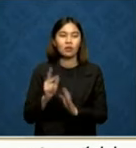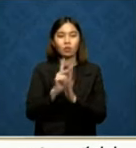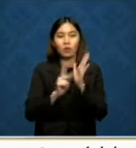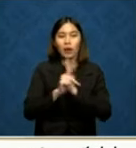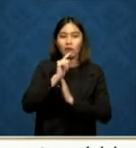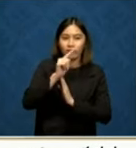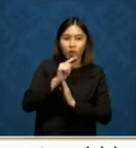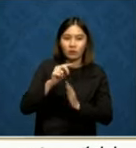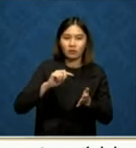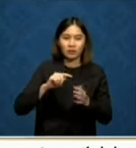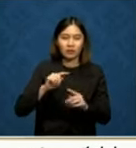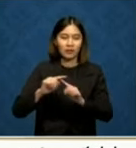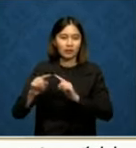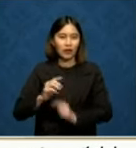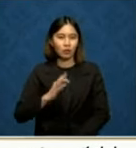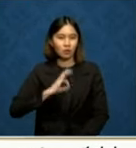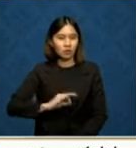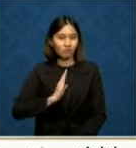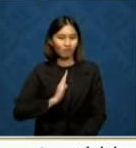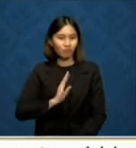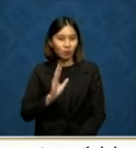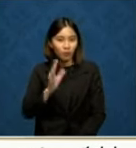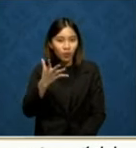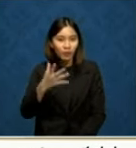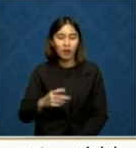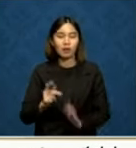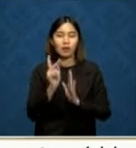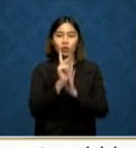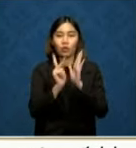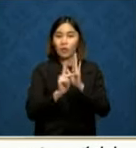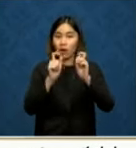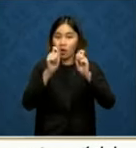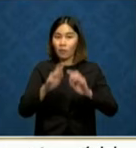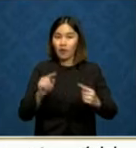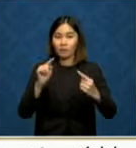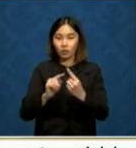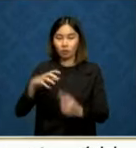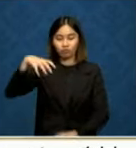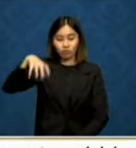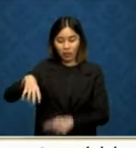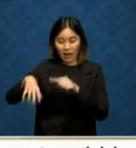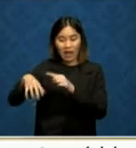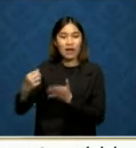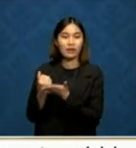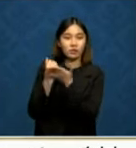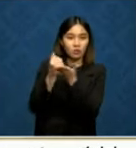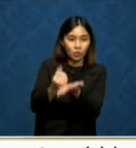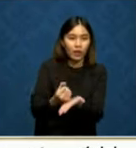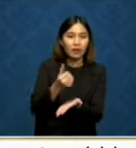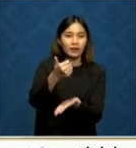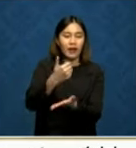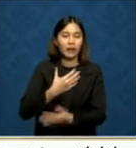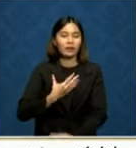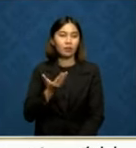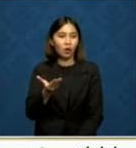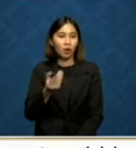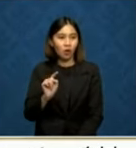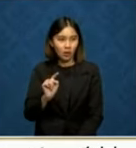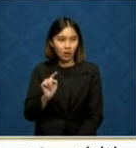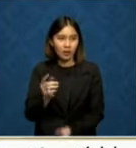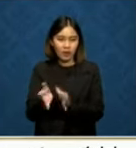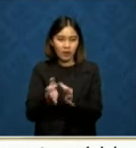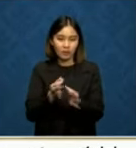ารคดี ที่ไมได้รความเป็ทำกฤมายออก แบให้สภรนโพวก morte pross Expสามารถชวยเหอได้ ก็ขอบุญาตร